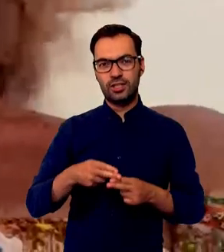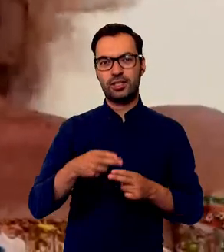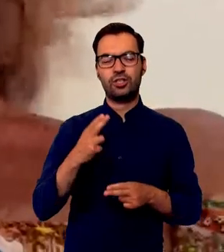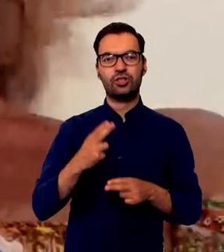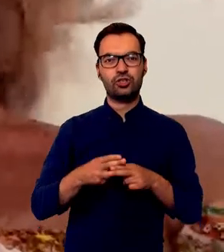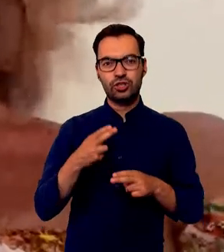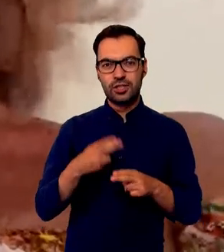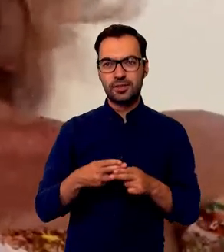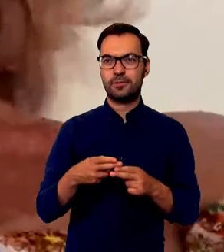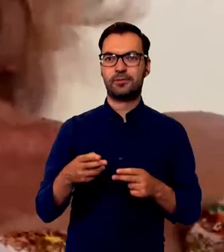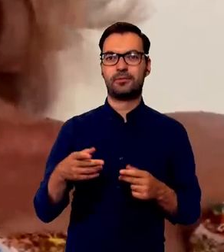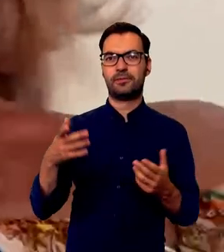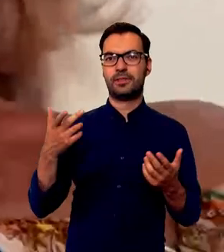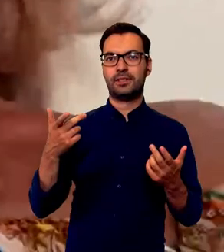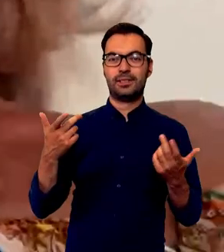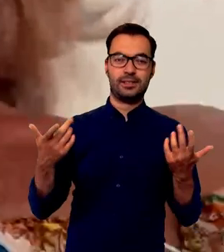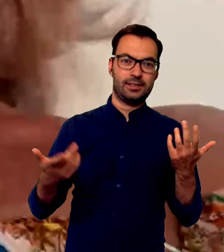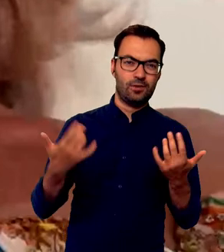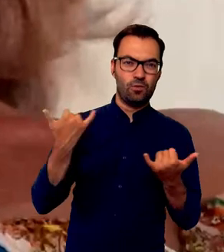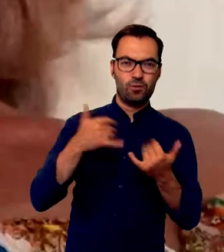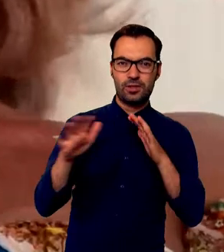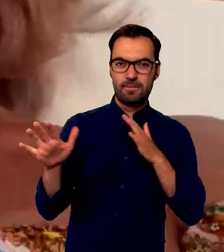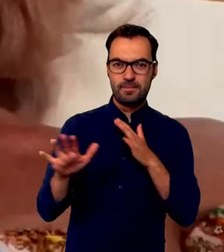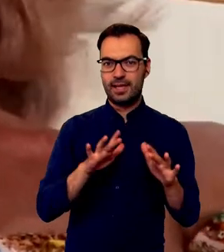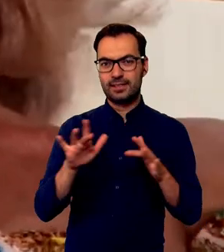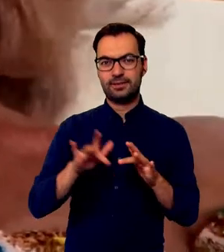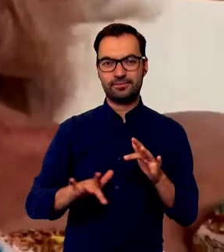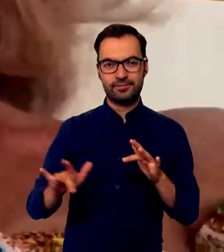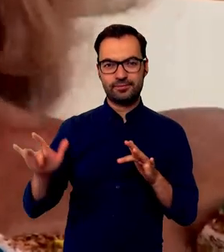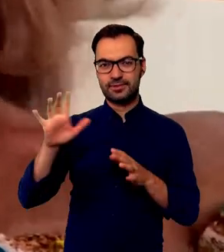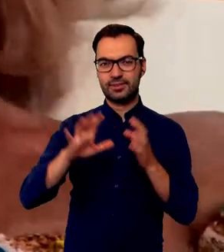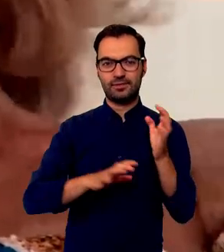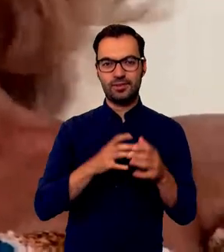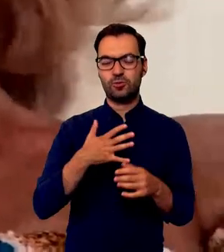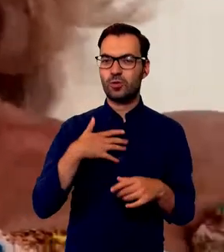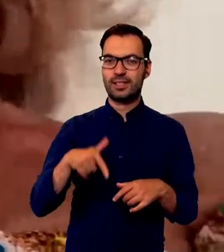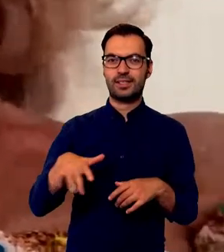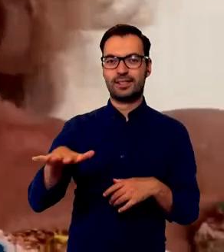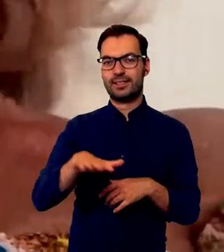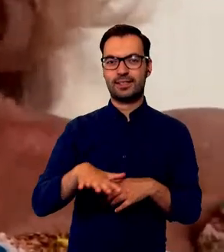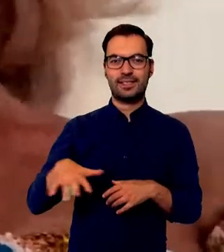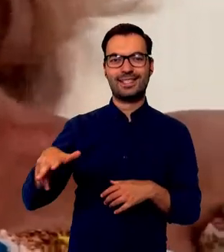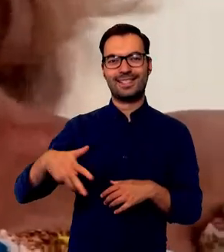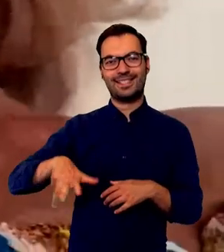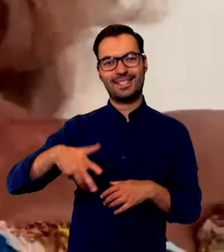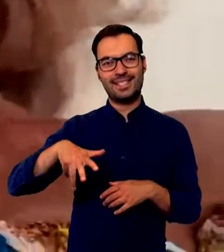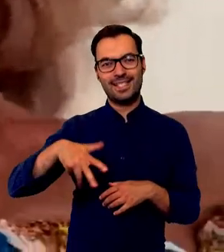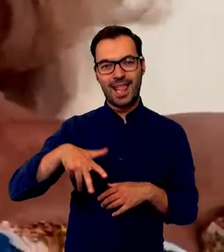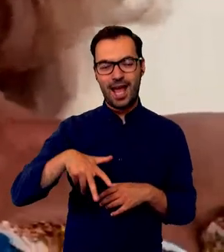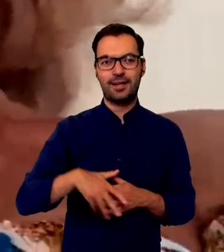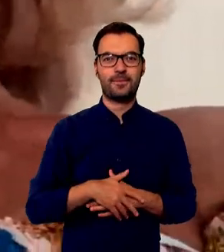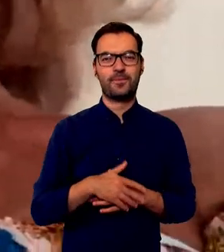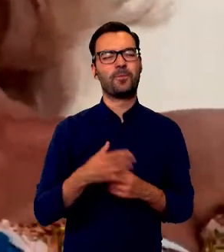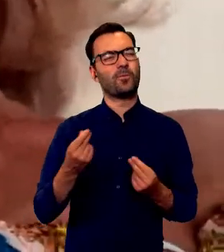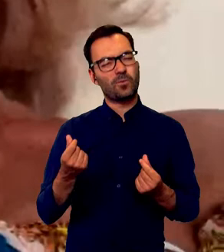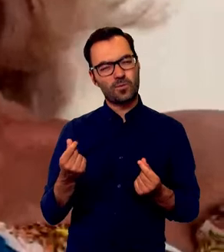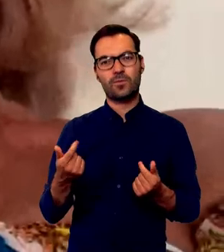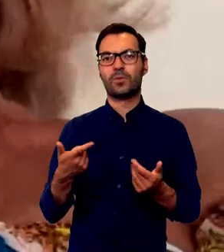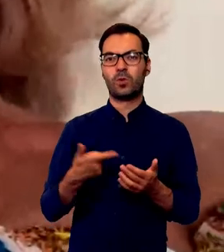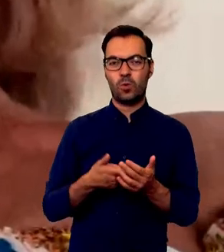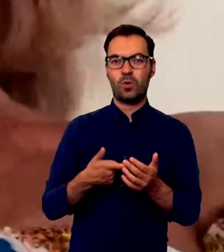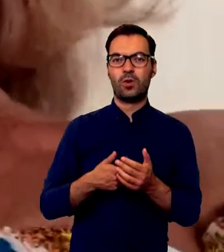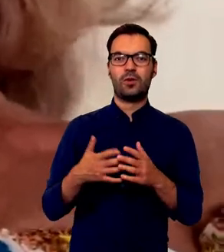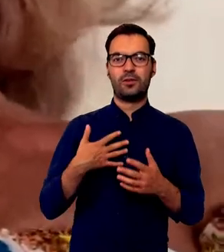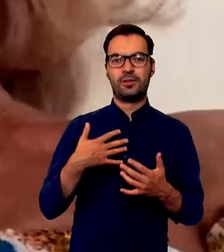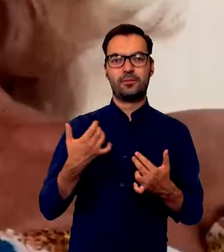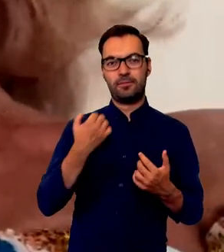różnych miejscach na świecie i myślę, że na Sardynii, myślę, że ta Sycylia jest takim miejscem